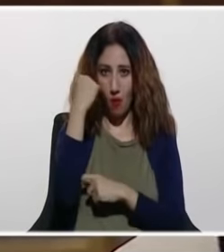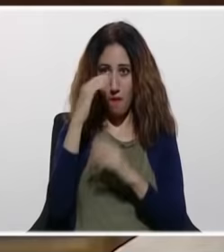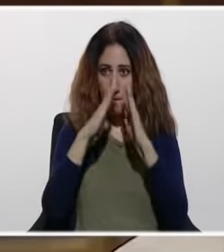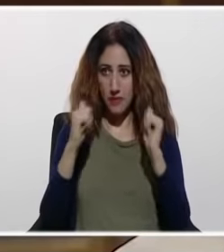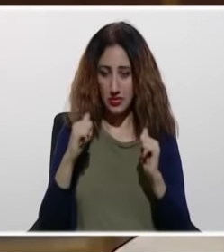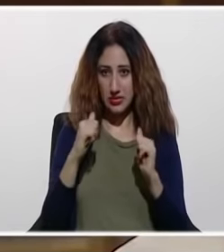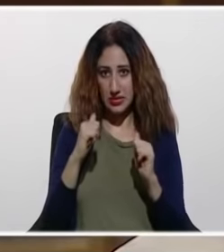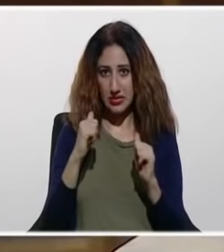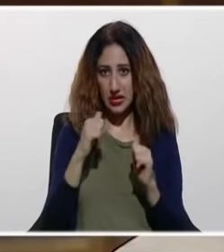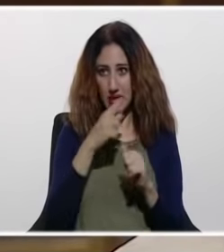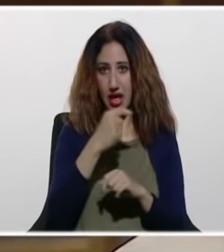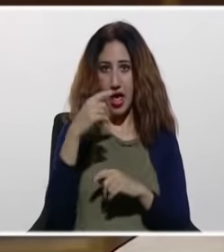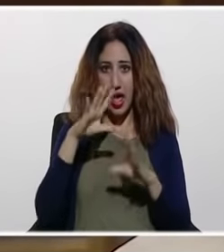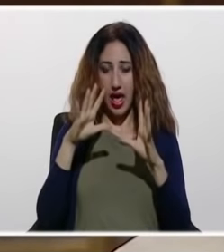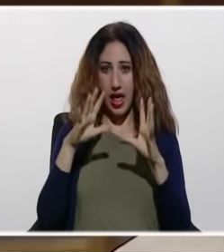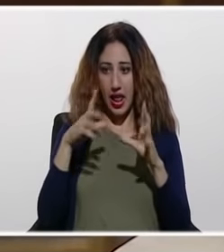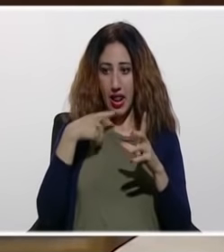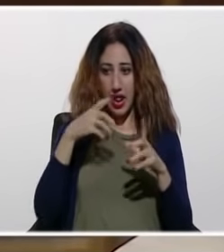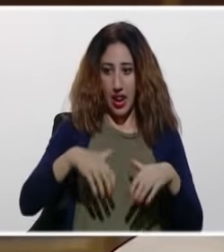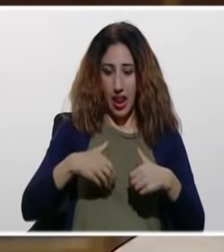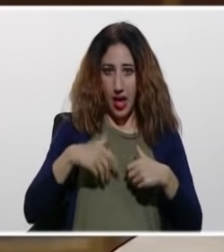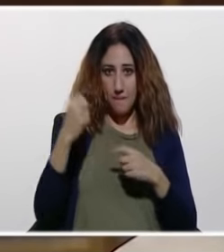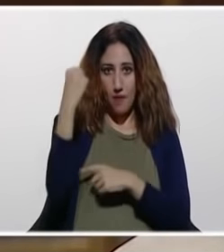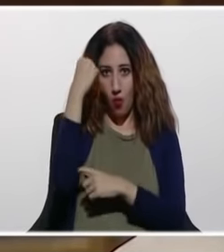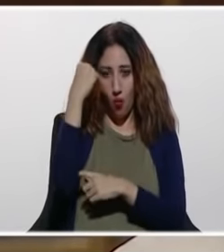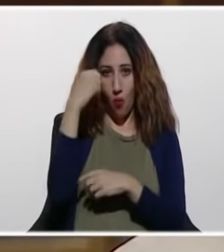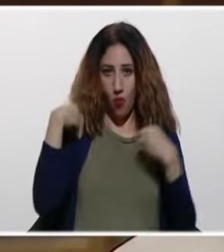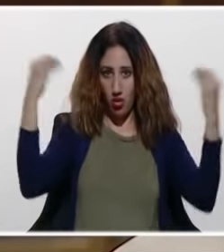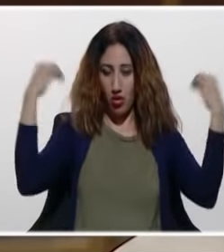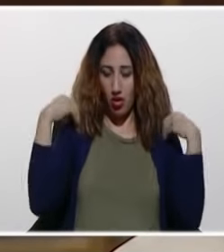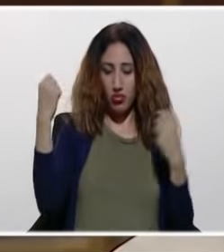في ألعاب القوة، أقوى مرأة عربية من